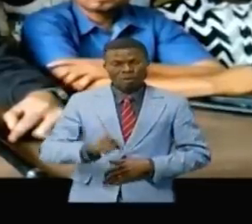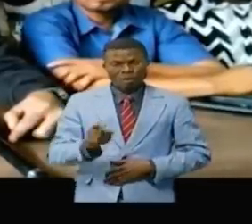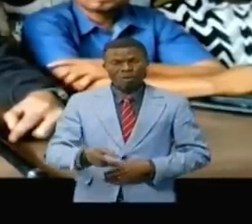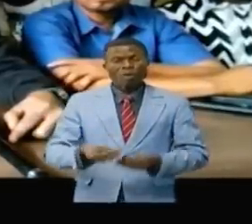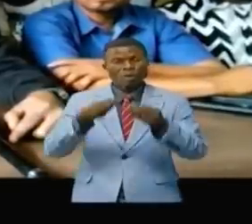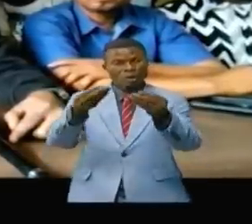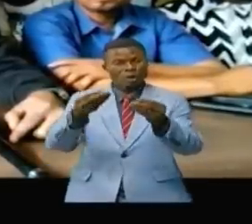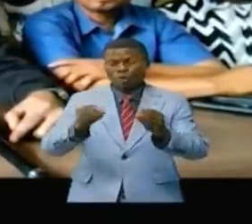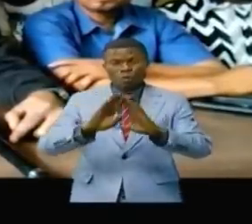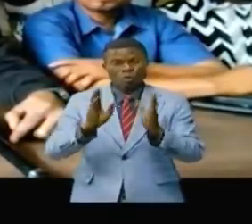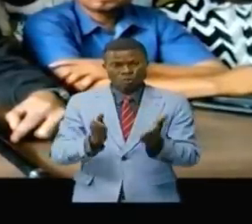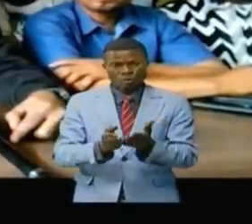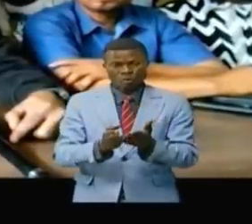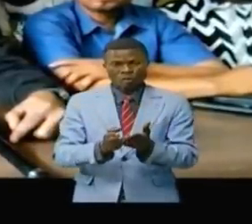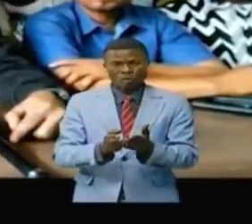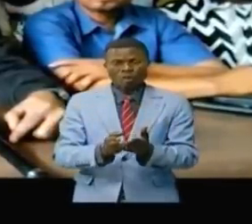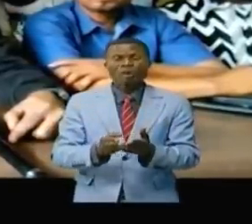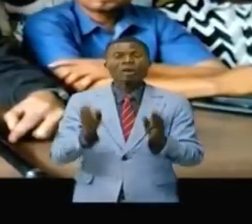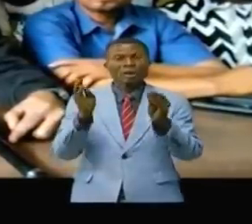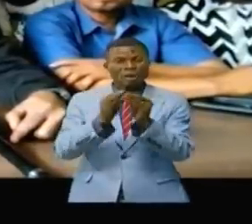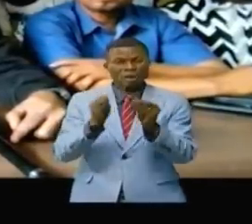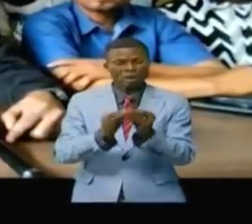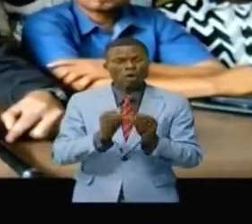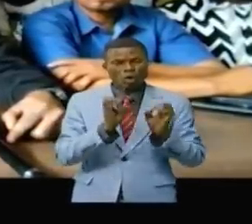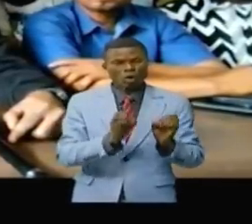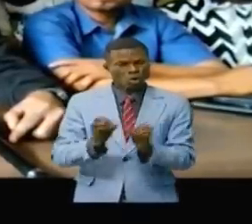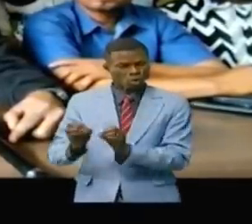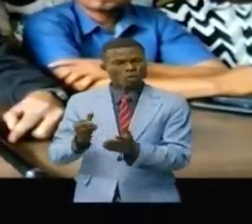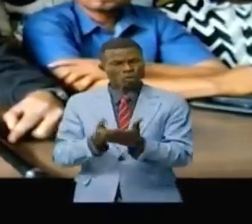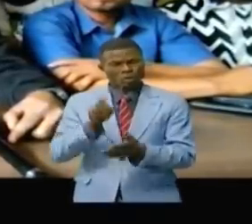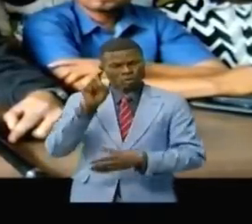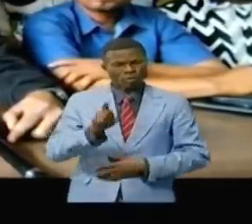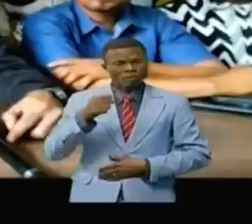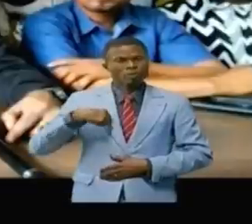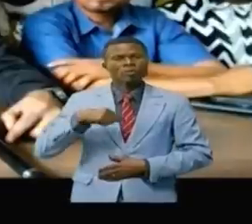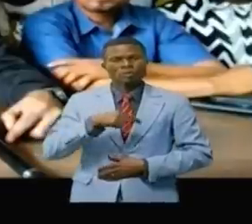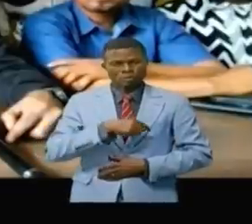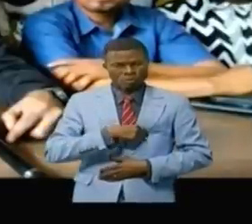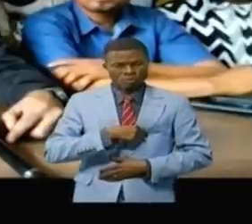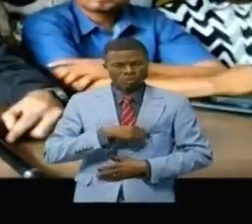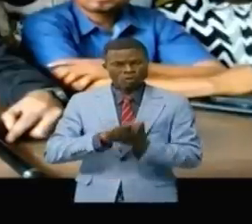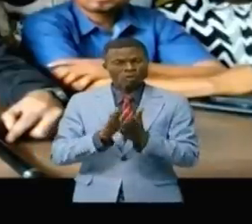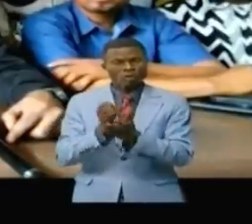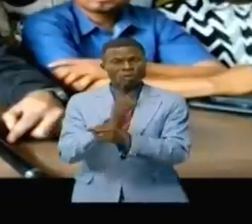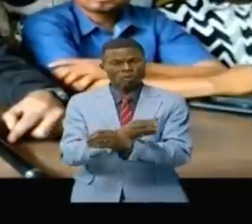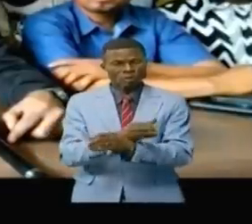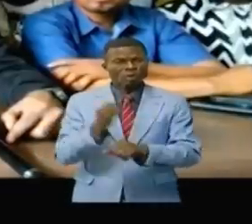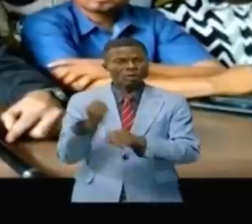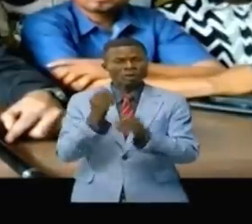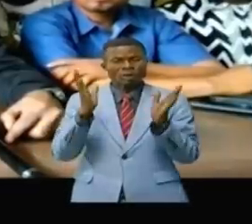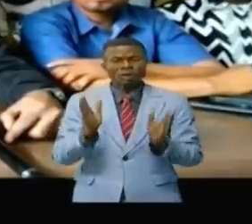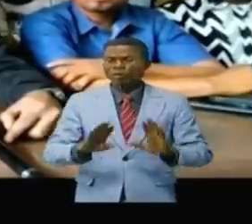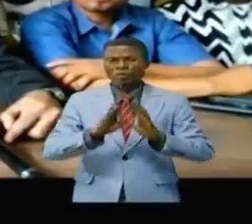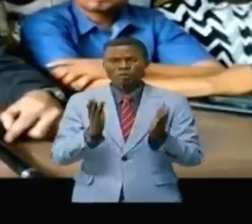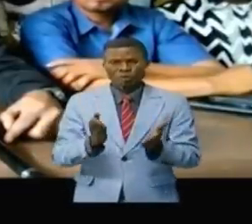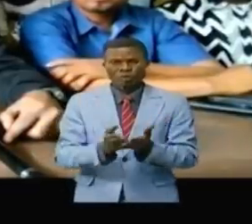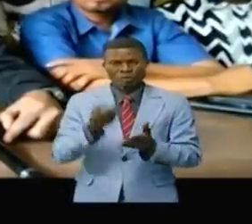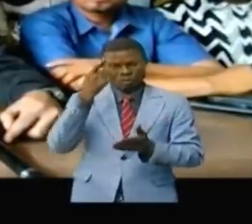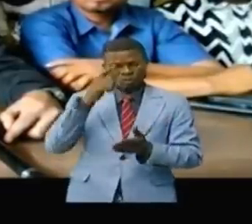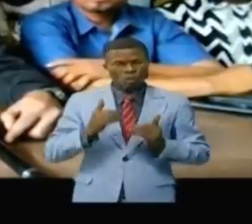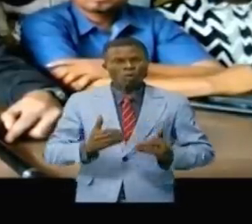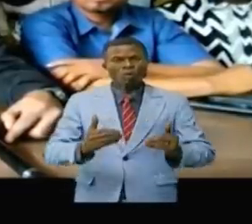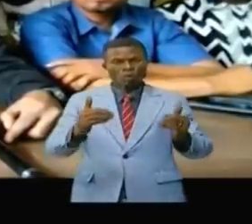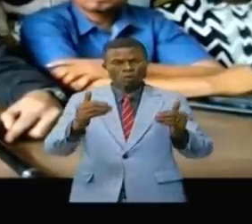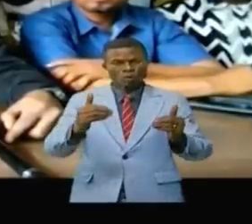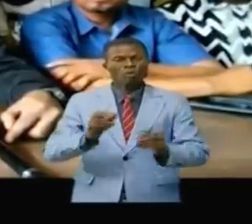délibérer quoi que ce soit, les assemblées se tiendront. Et nous nous mettrons à la disposition des agents pour la suite